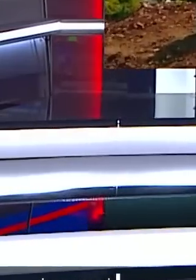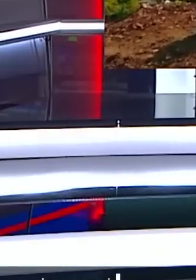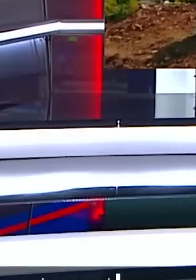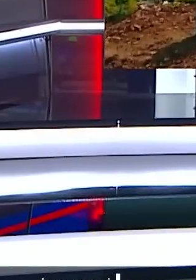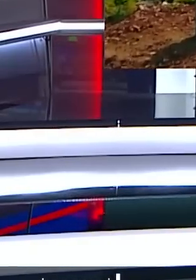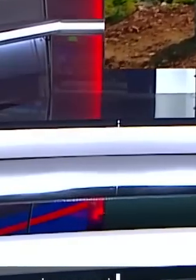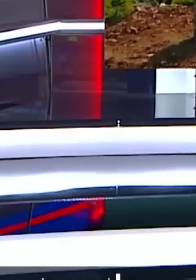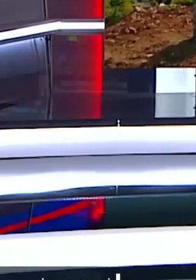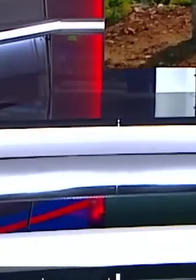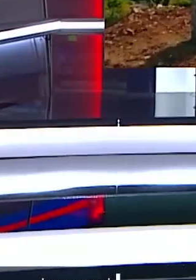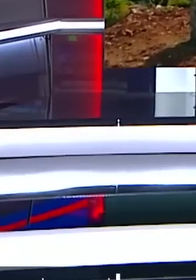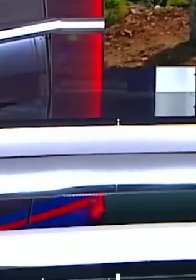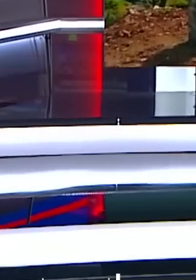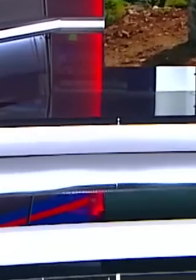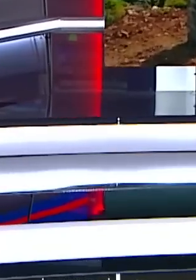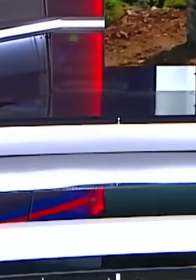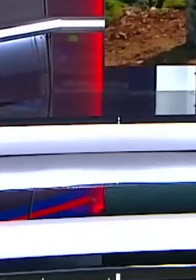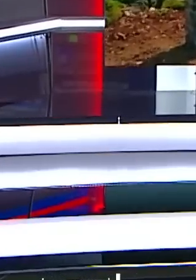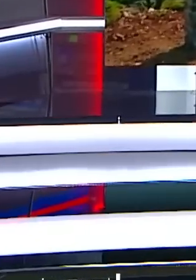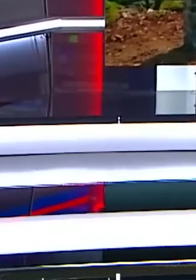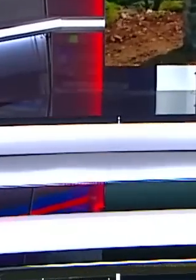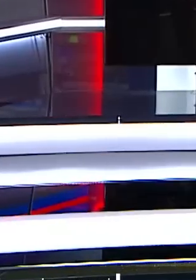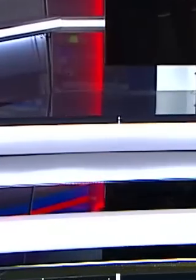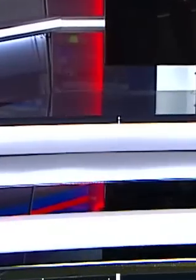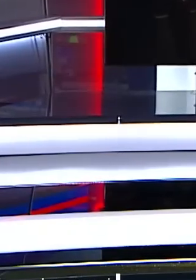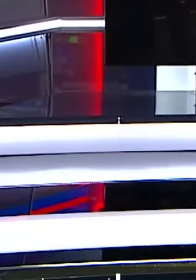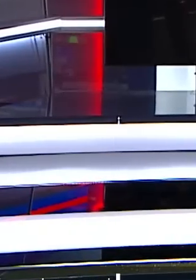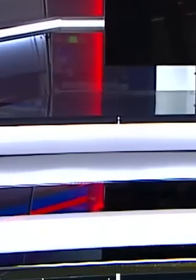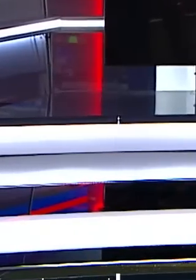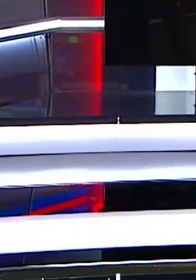הרב, לדבר מתבררת עכשיו, למעשה גם הוא אחד הקורבנות. ערב טוב.